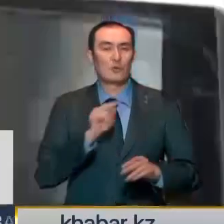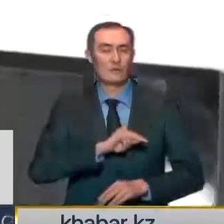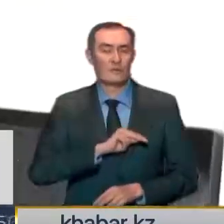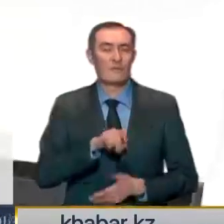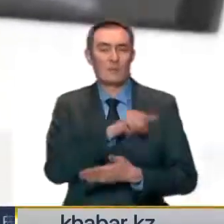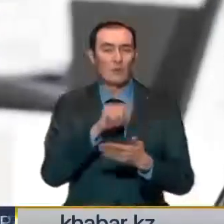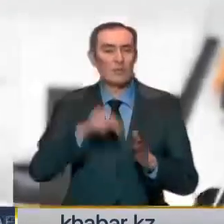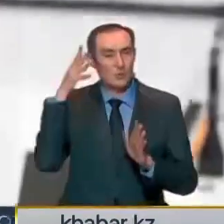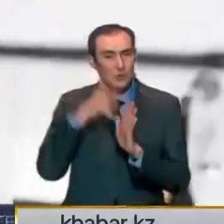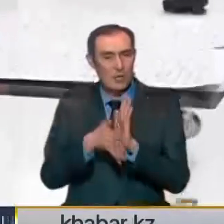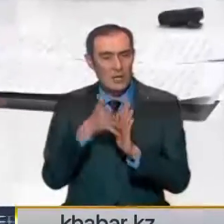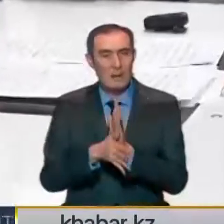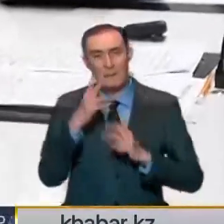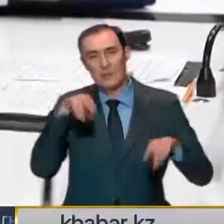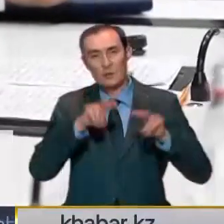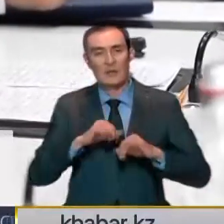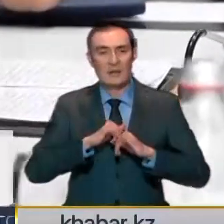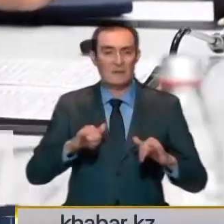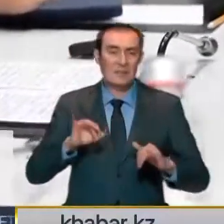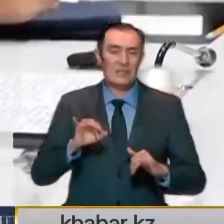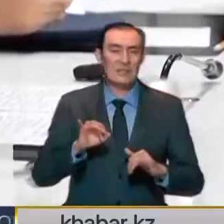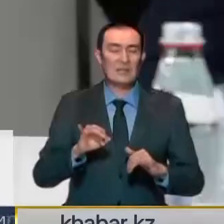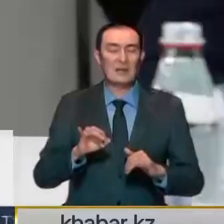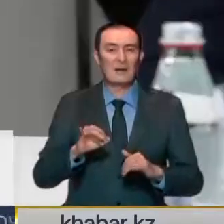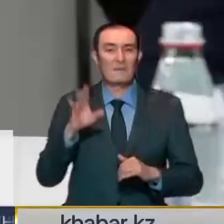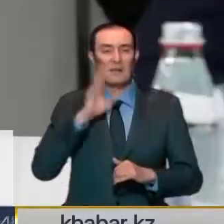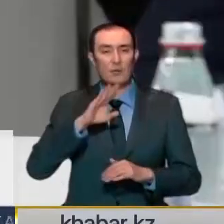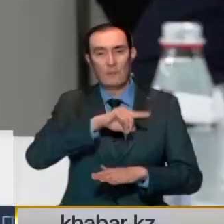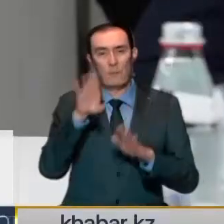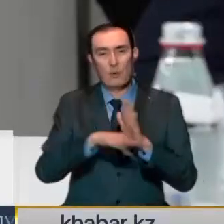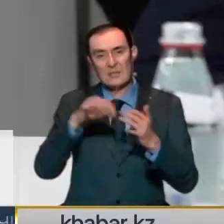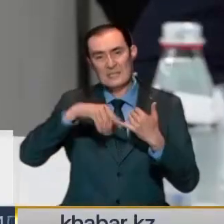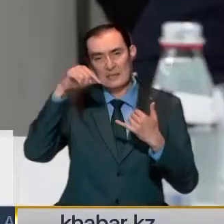сотрудничество в вопросе изучения, мониторинга, разведки и забора подземных вод.